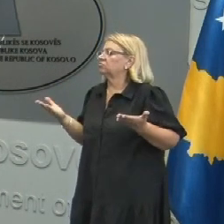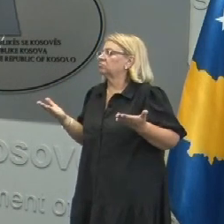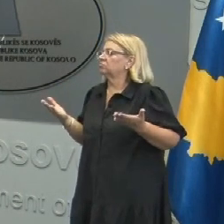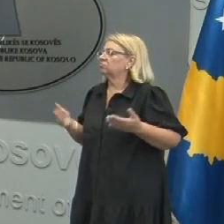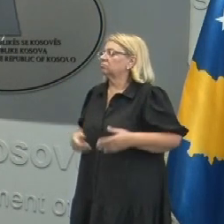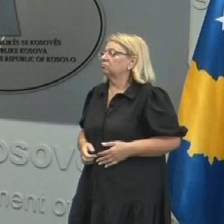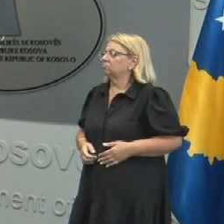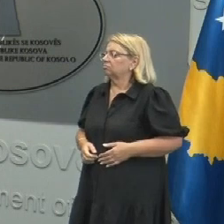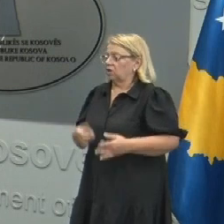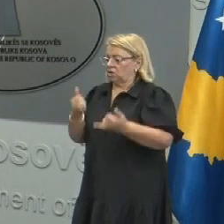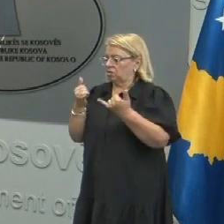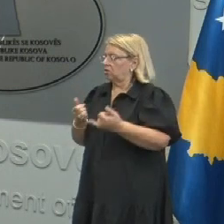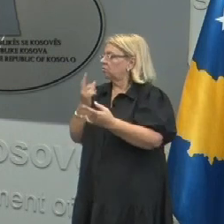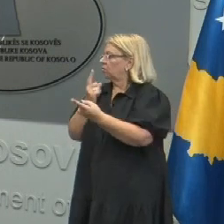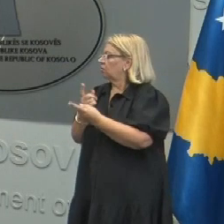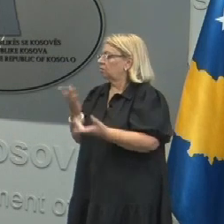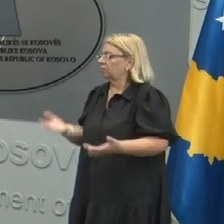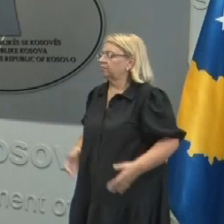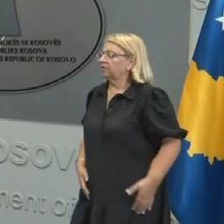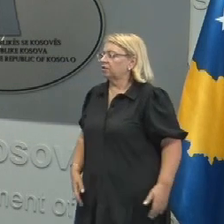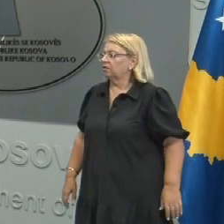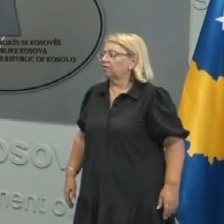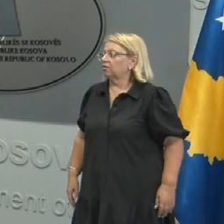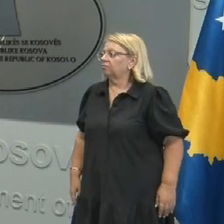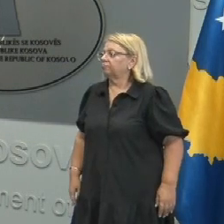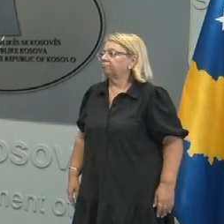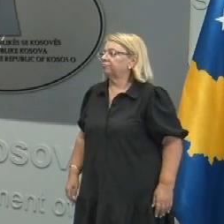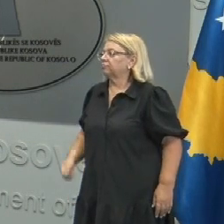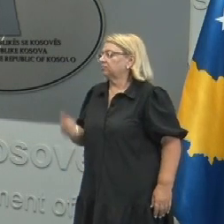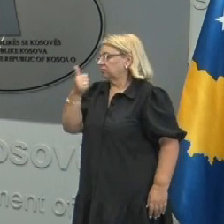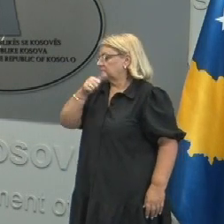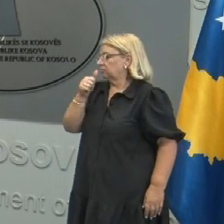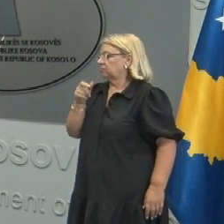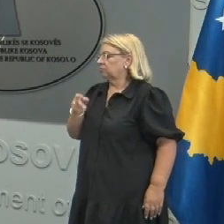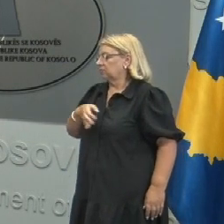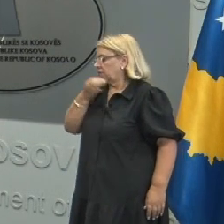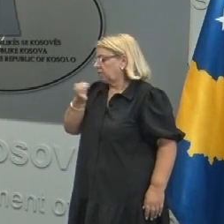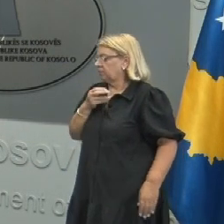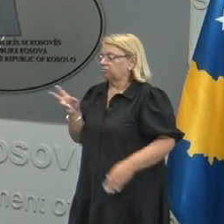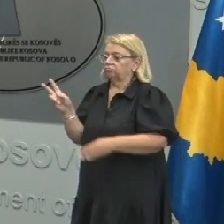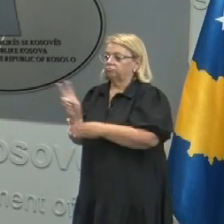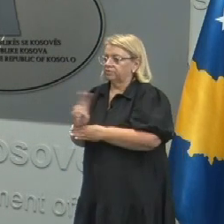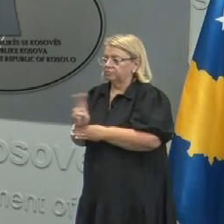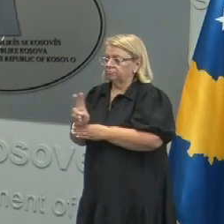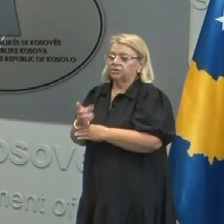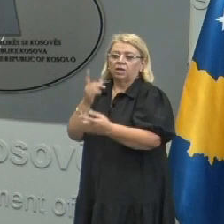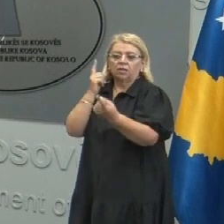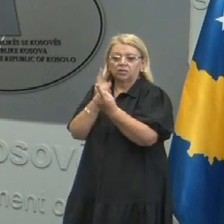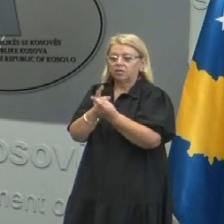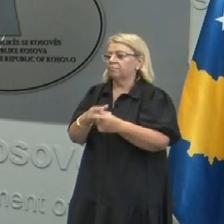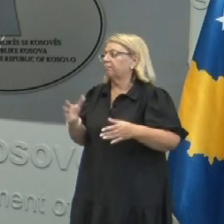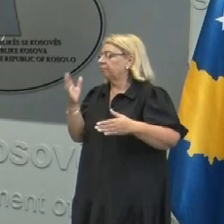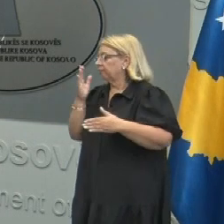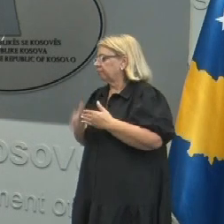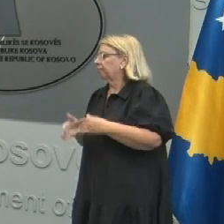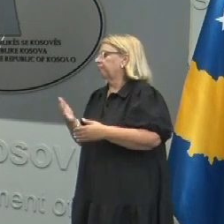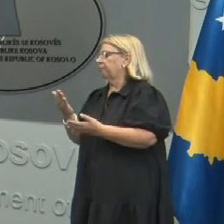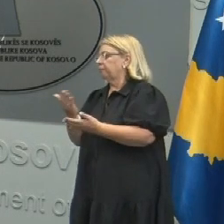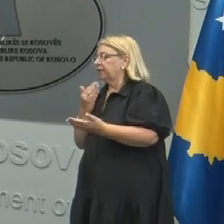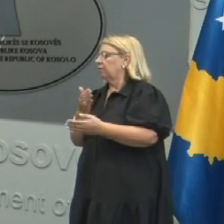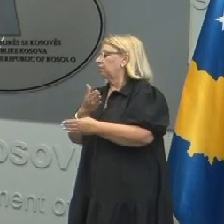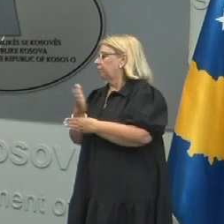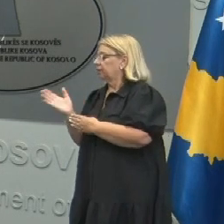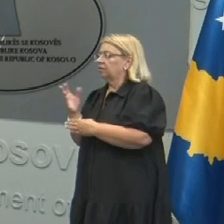personalisht. Thatë që ka pasur shumë dezinformata, ka pasur dezinformata në takimin, pas takimit, para dhe pas takimit të Brukselit